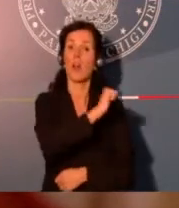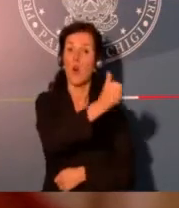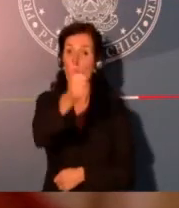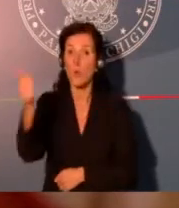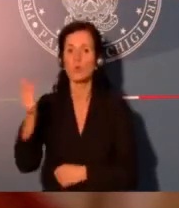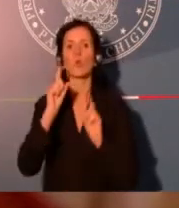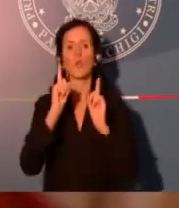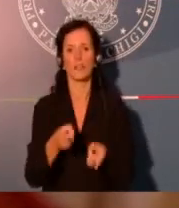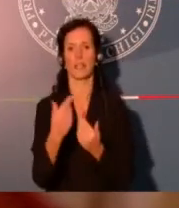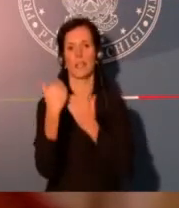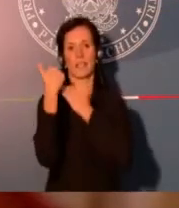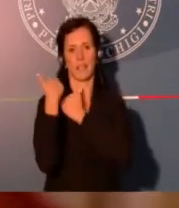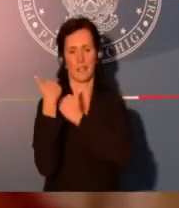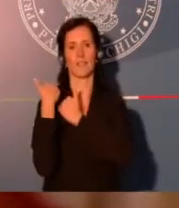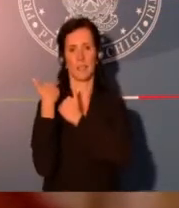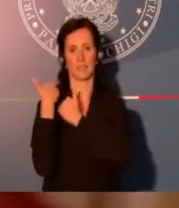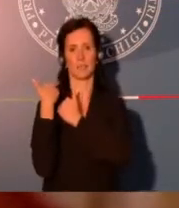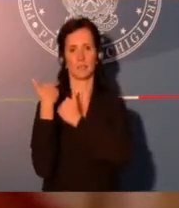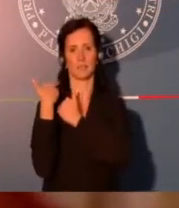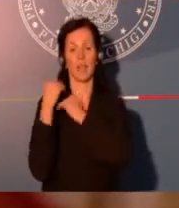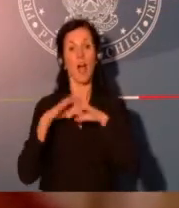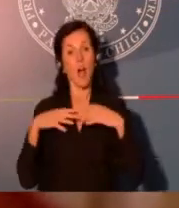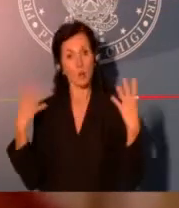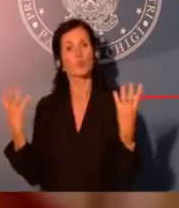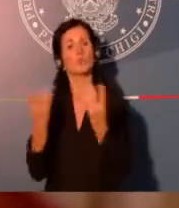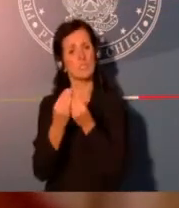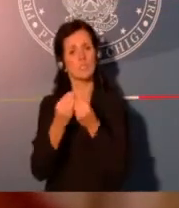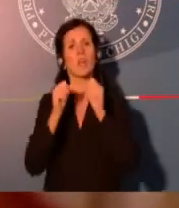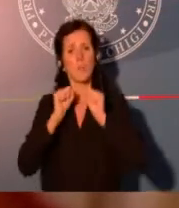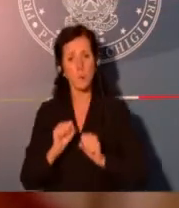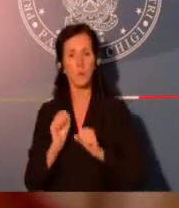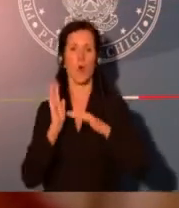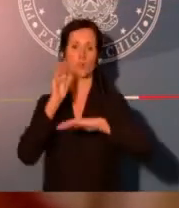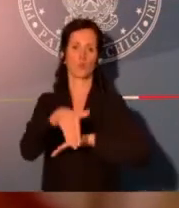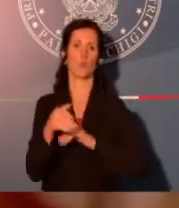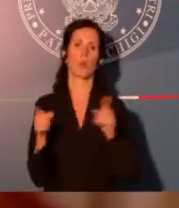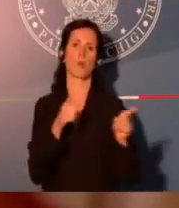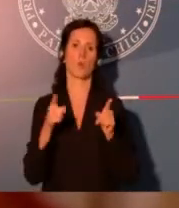propria parte e tutti insieme riusciremo a superare questo momento difficile.